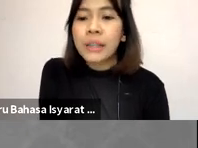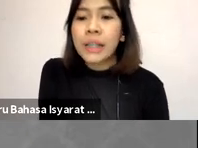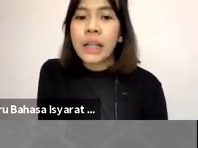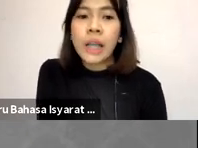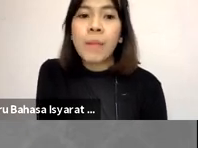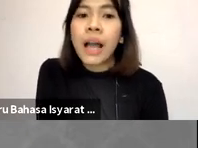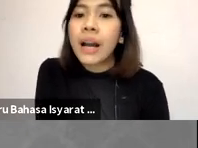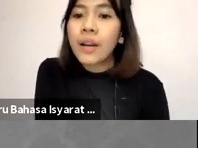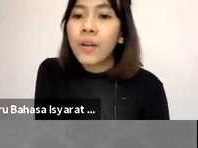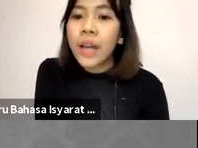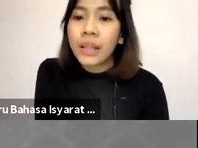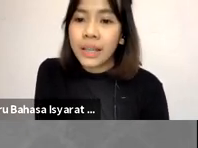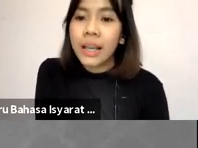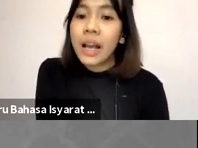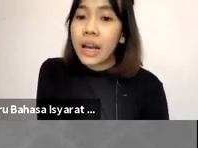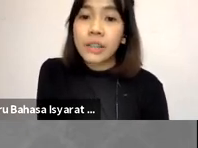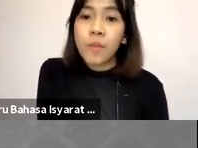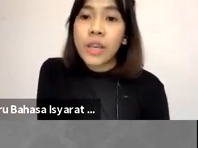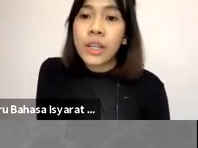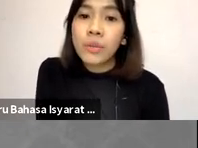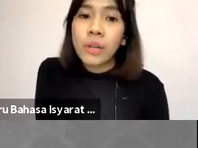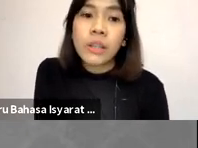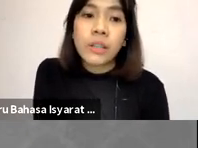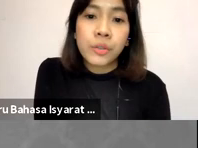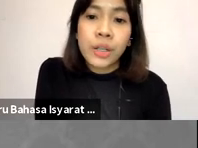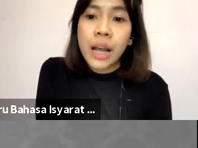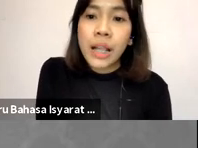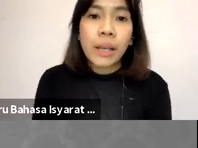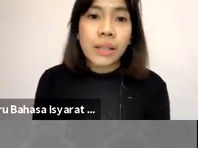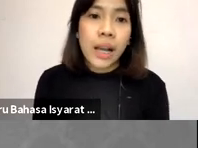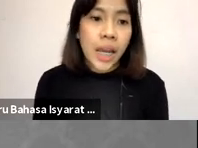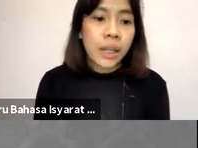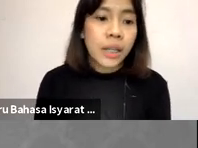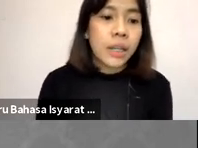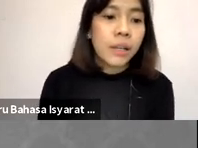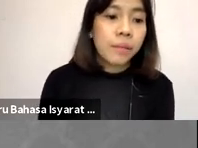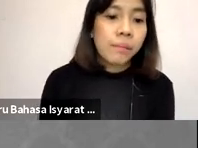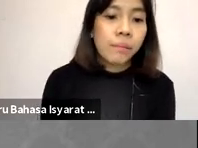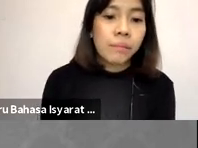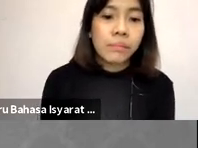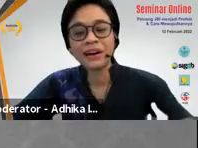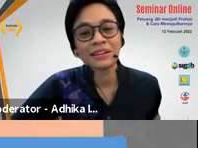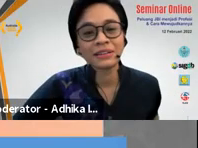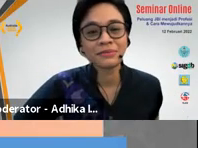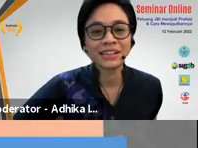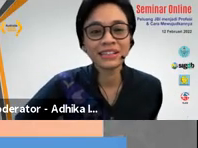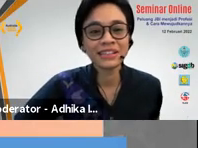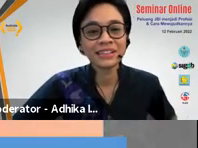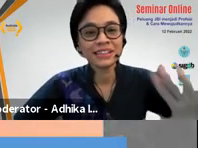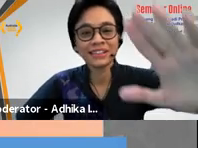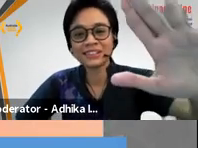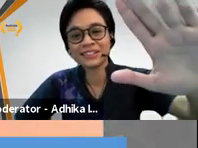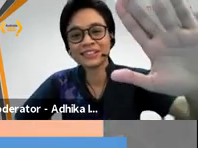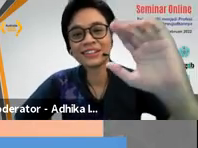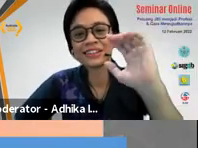juru bahasa isyarat yang melanggar kode etik karena semuanya ini sudah tersusun di dalam skkni baik masa